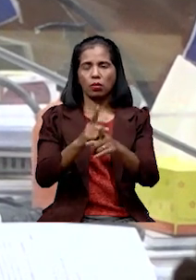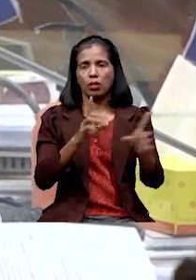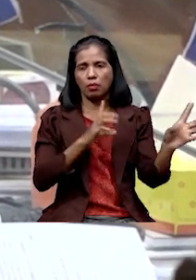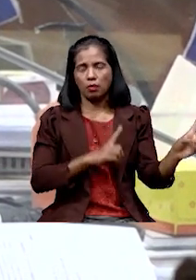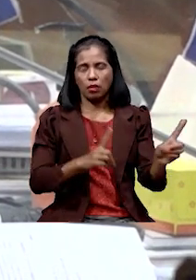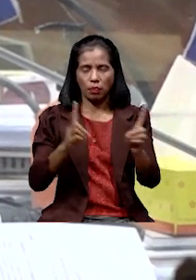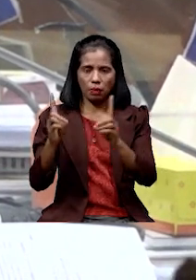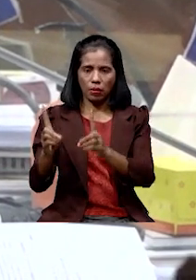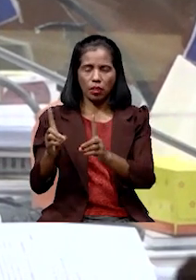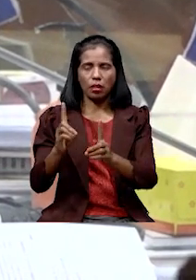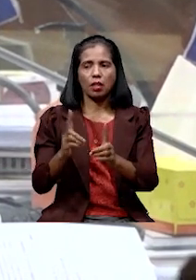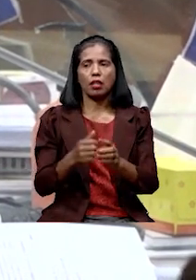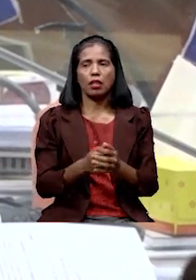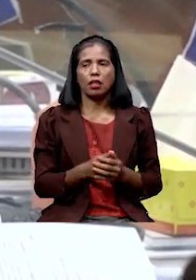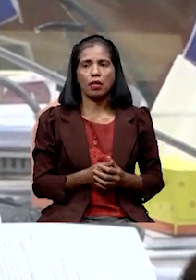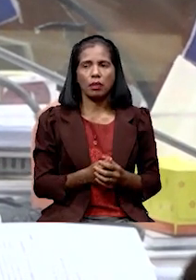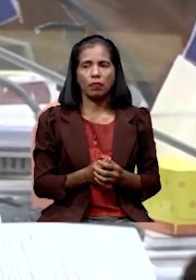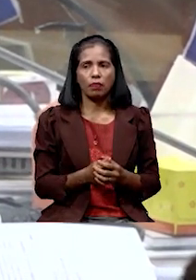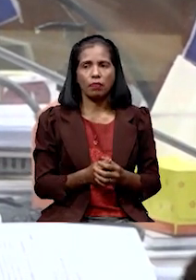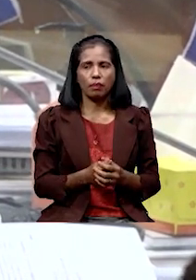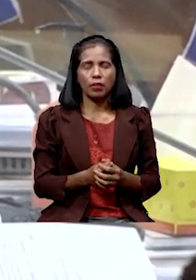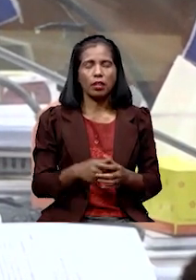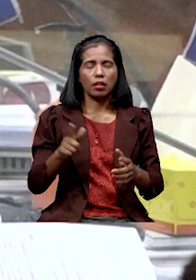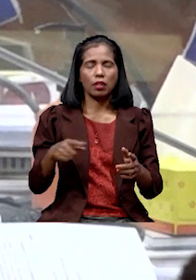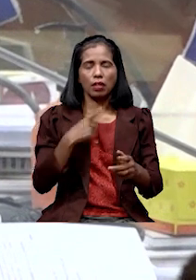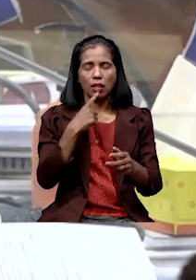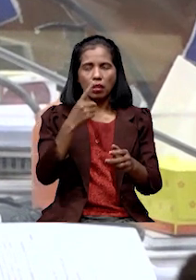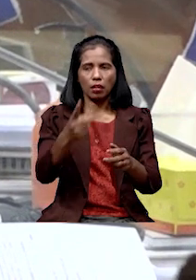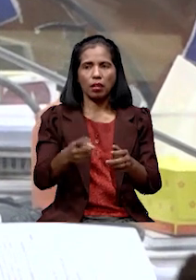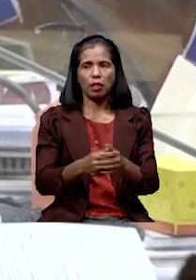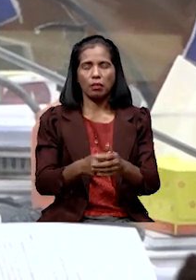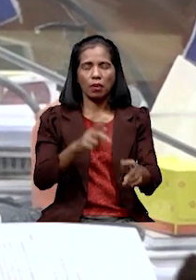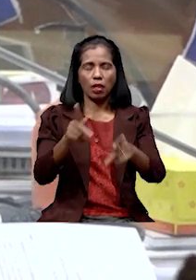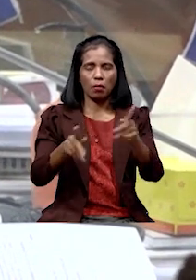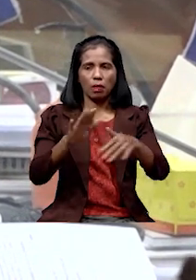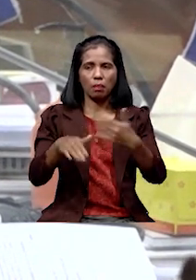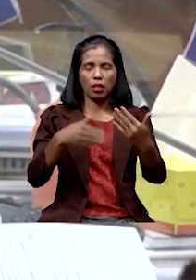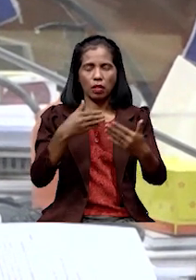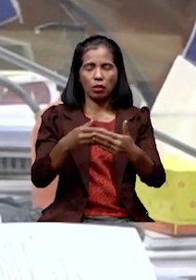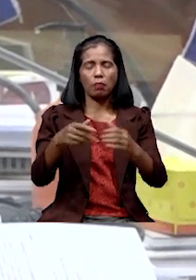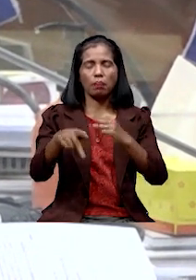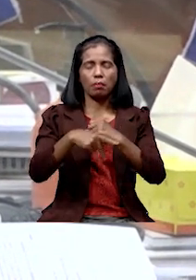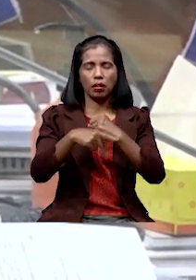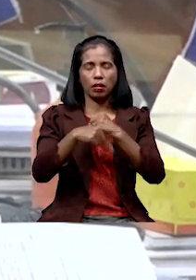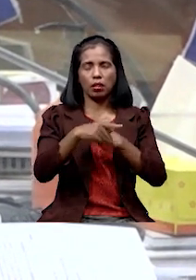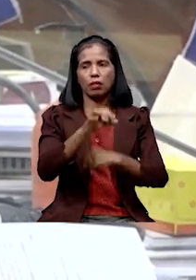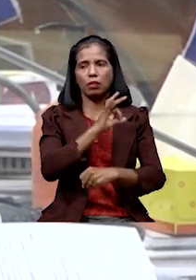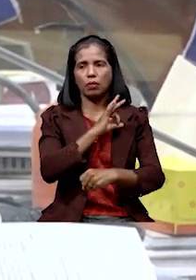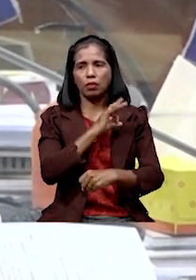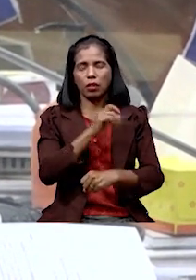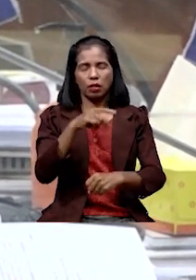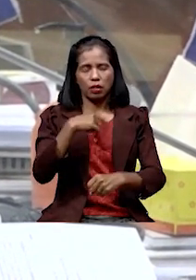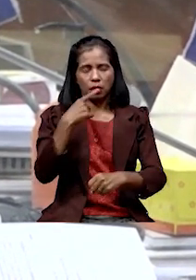iha terenu ne target ba iha militantes kunto. Sema sai militantes